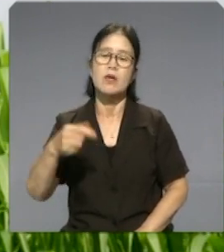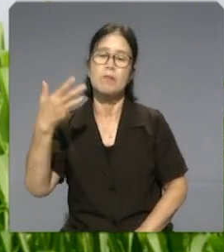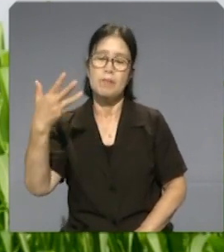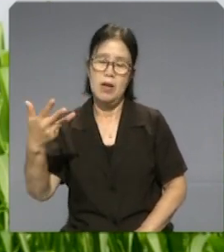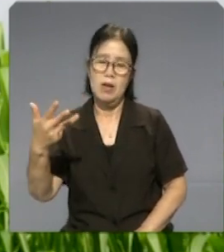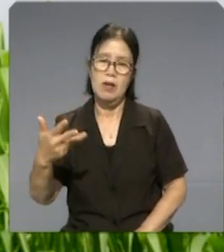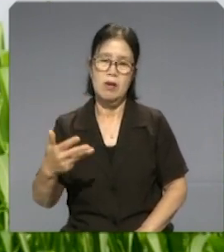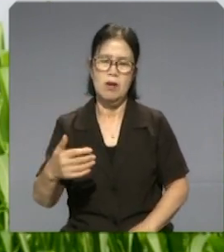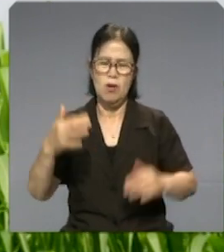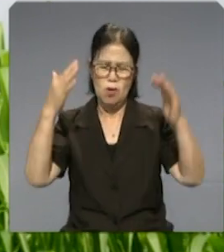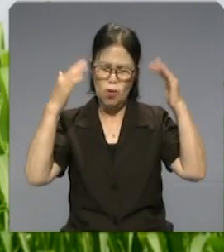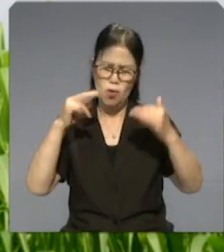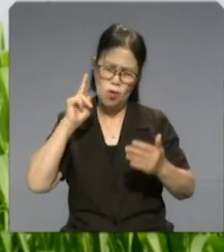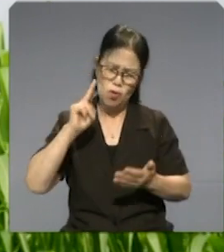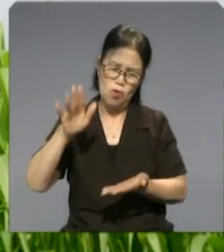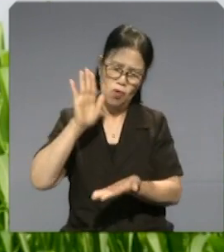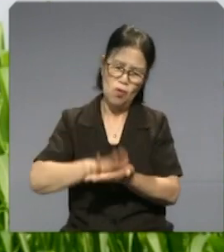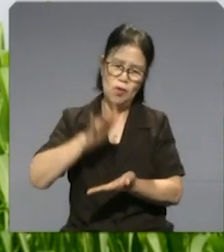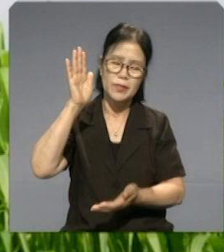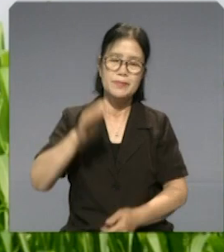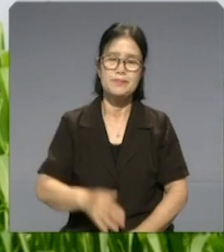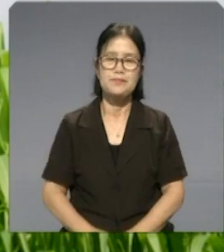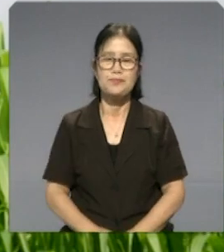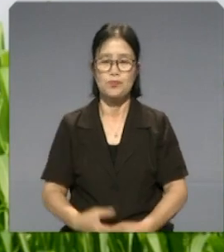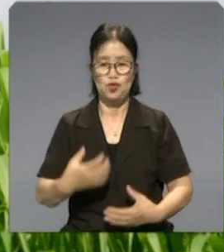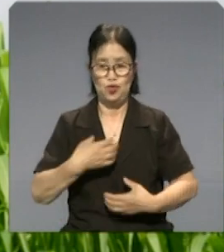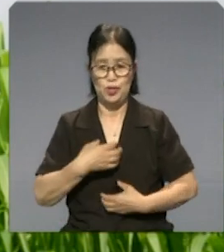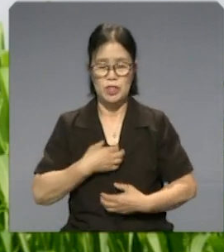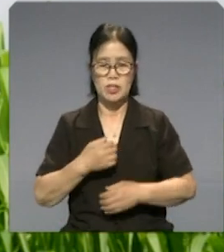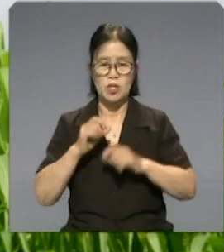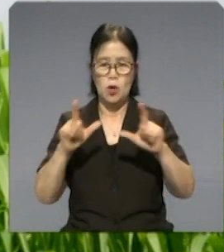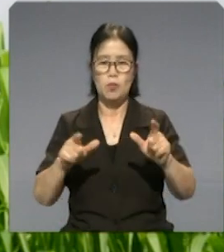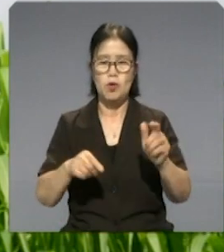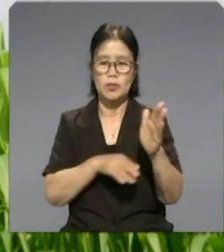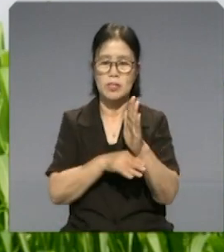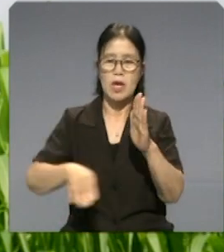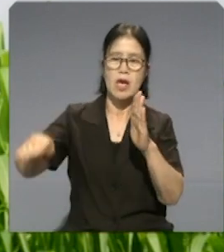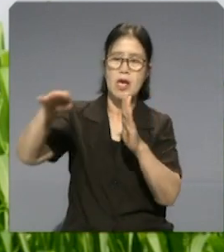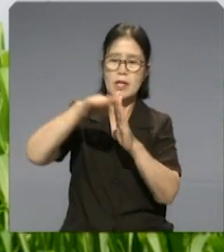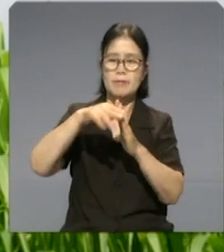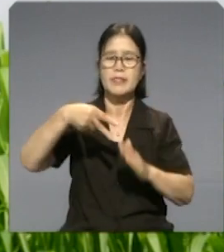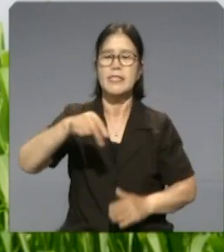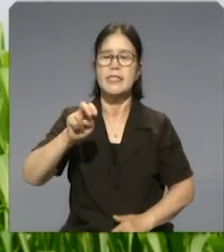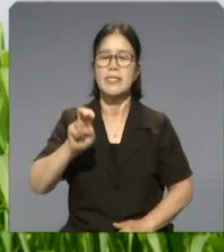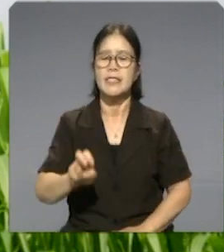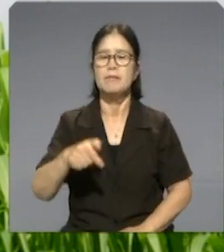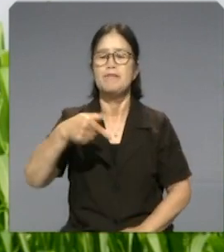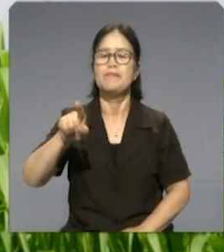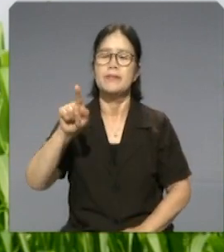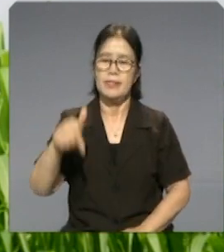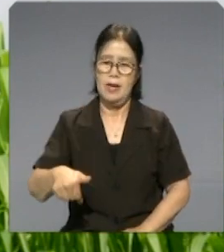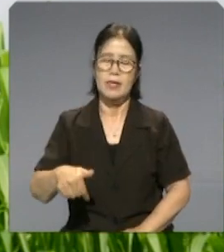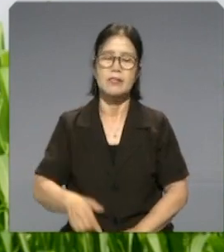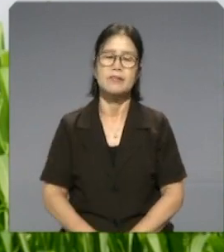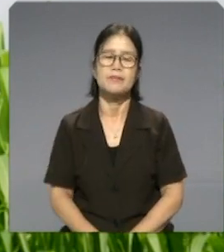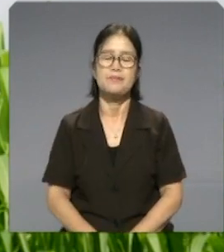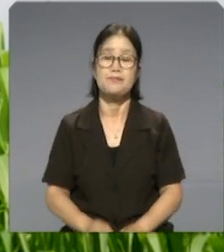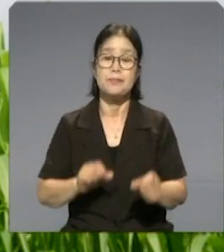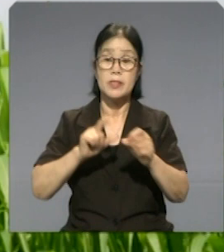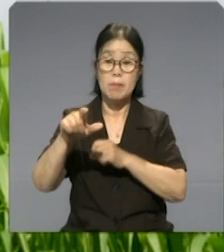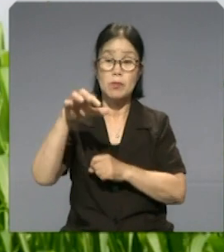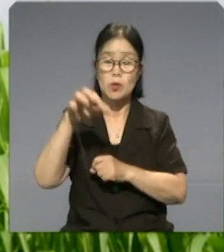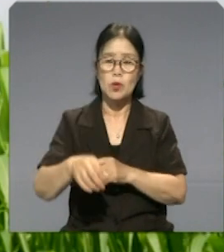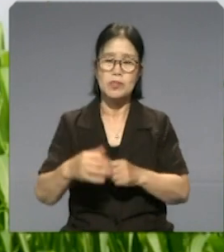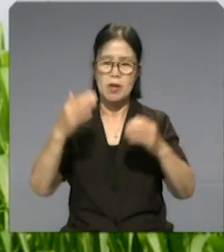오르는 등 무척 뜨거웠는데요 폭염 위기 경보도 가장 높은 단계인 심각 수준으로 발령 중이고요 대부분